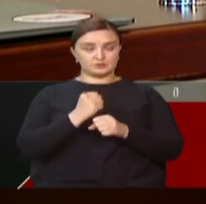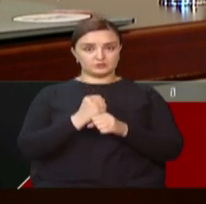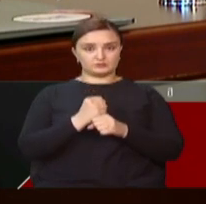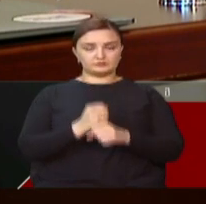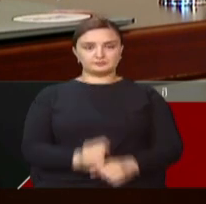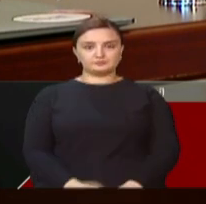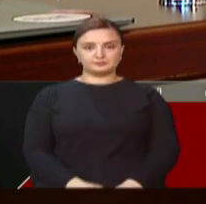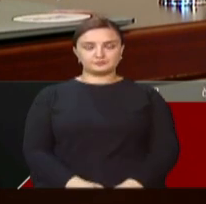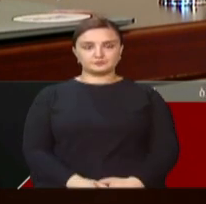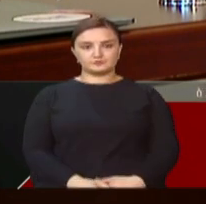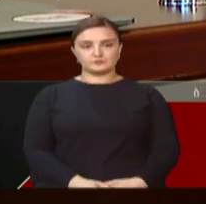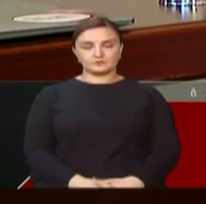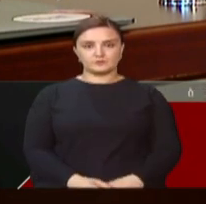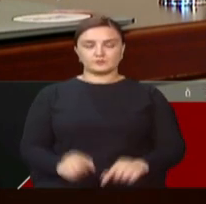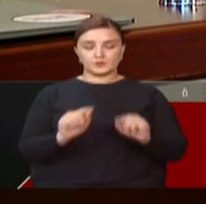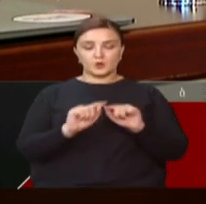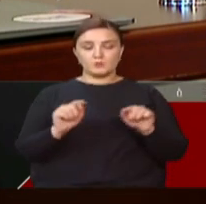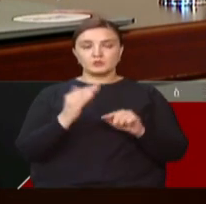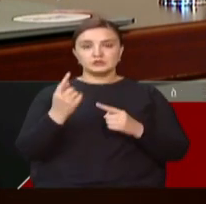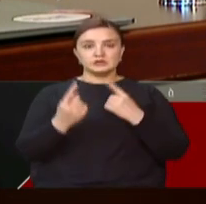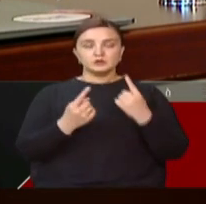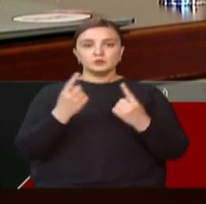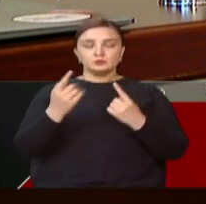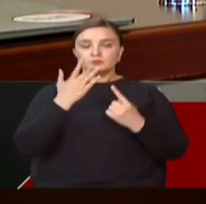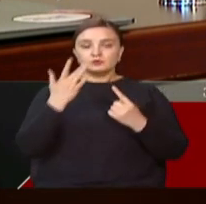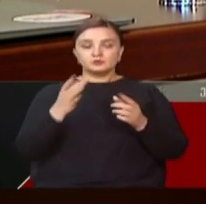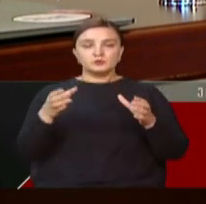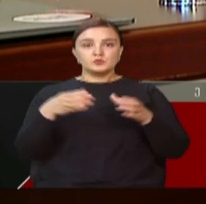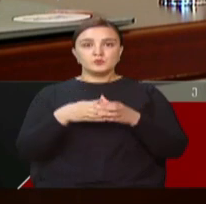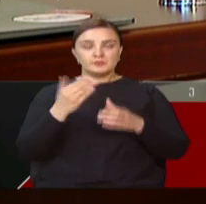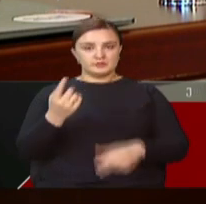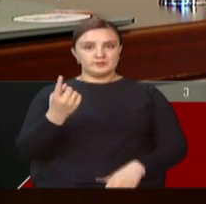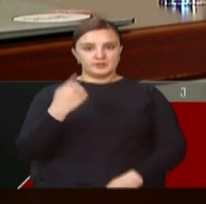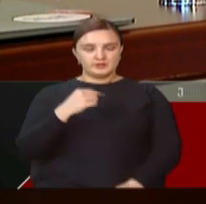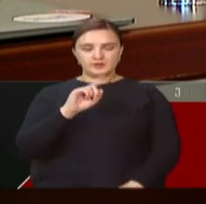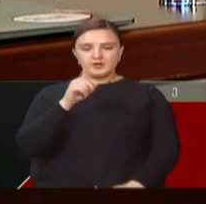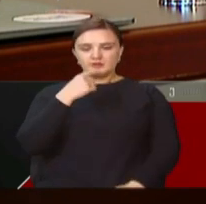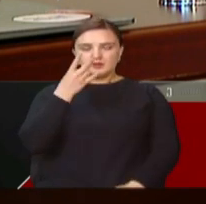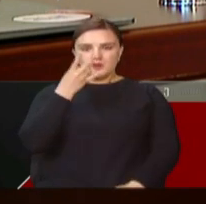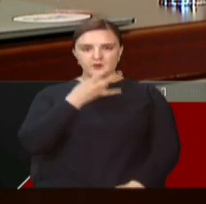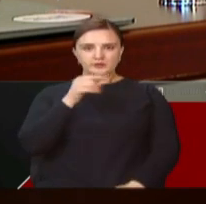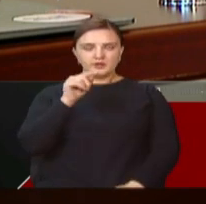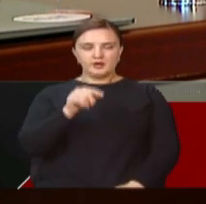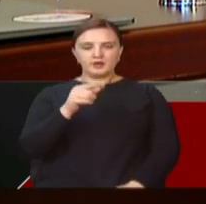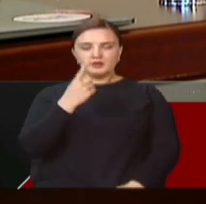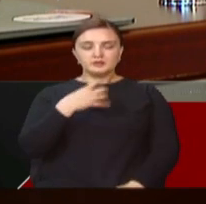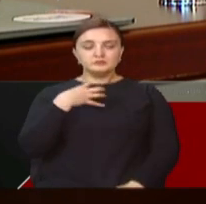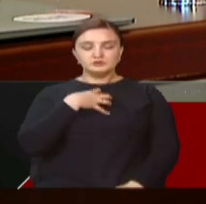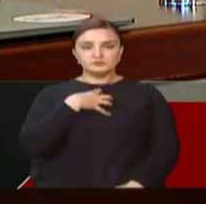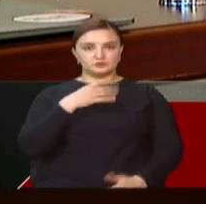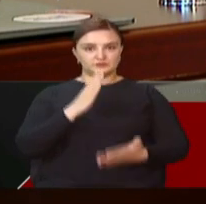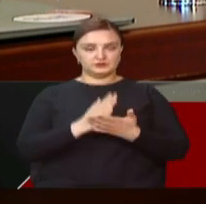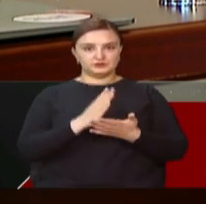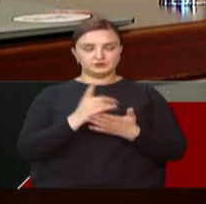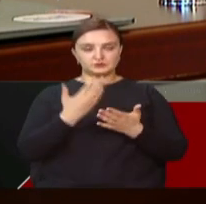გაკეთებული ოპოზიციის თითოეული, ასე ვთქვათ, პოლიტიკური ჯგუფის მხრიდან. და რა თქმა უნდა, აქ ერთ მნიშვნელოვანი ის არის,